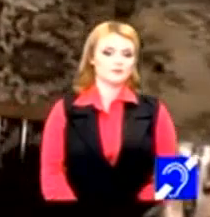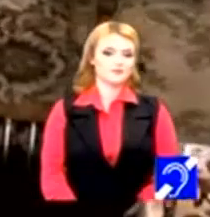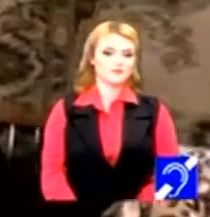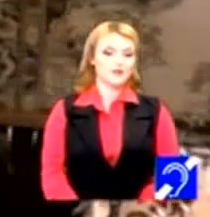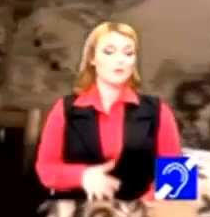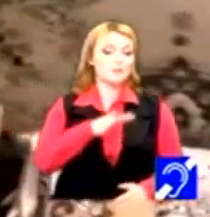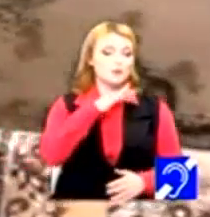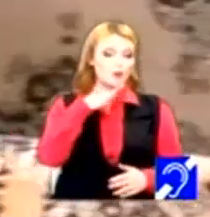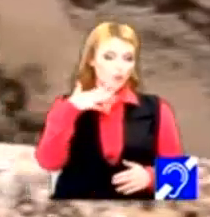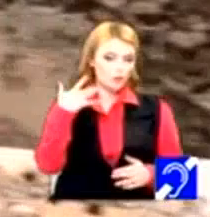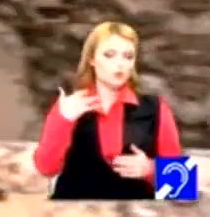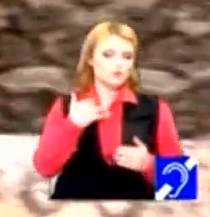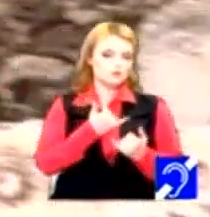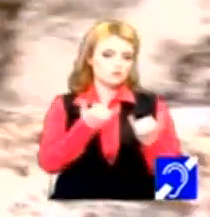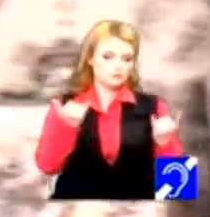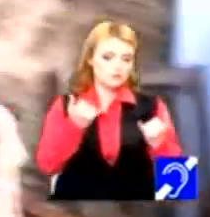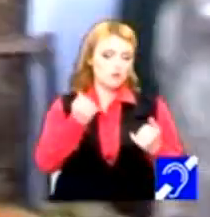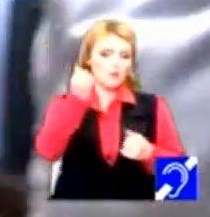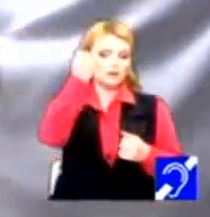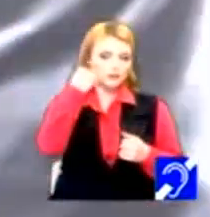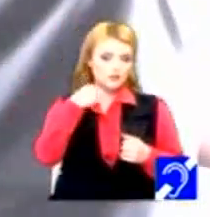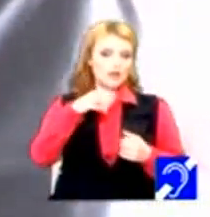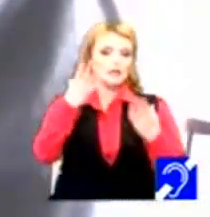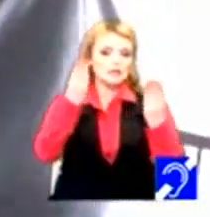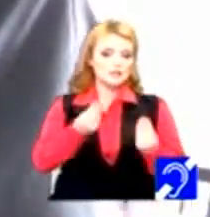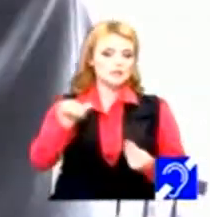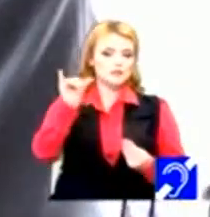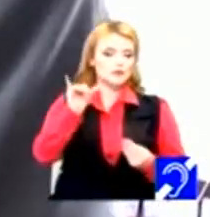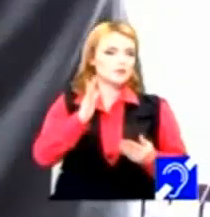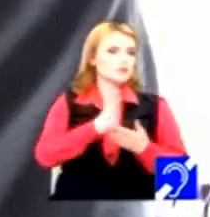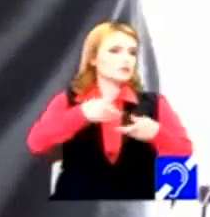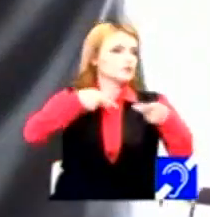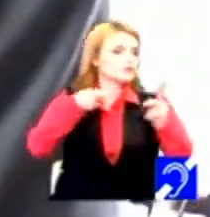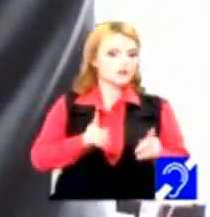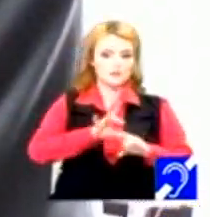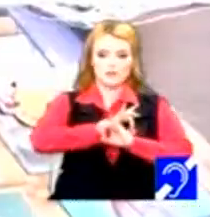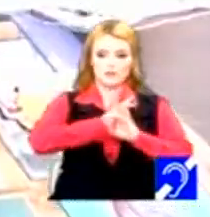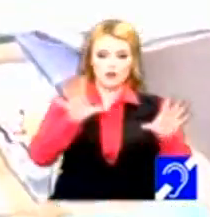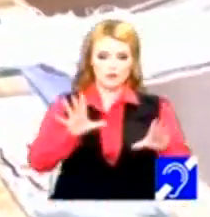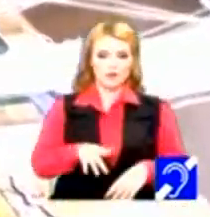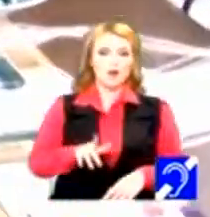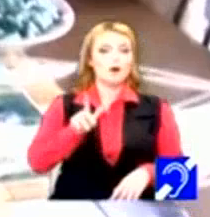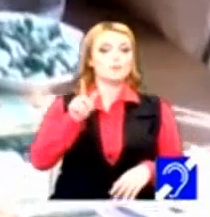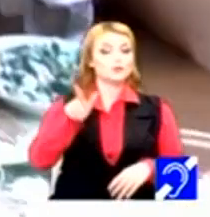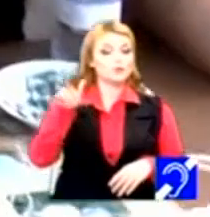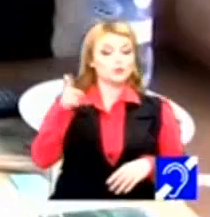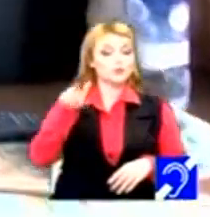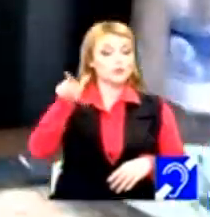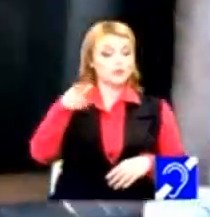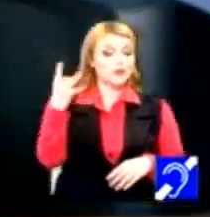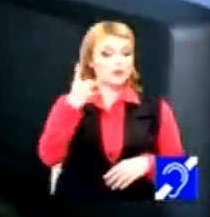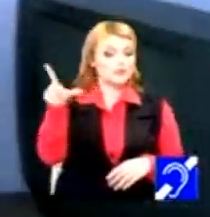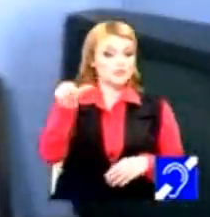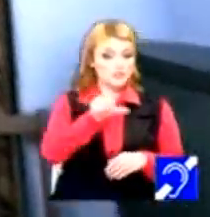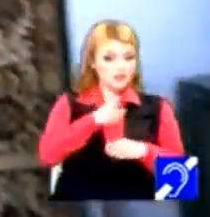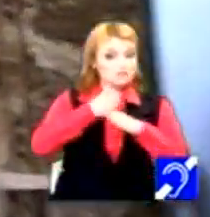Pentru mai mulți bătrâni și nevoiași din Soroca, ziua de sâmbătă este o adevărată sărbătoare. Asta pentru că sunt vizitați o dată pe